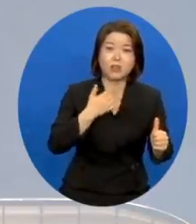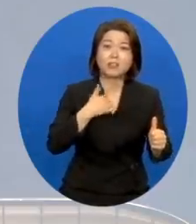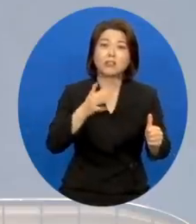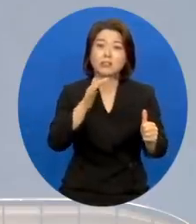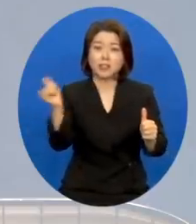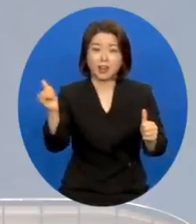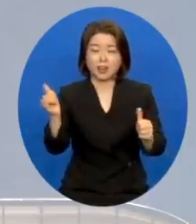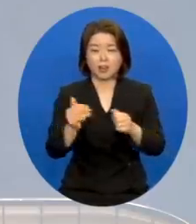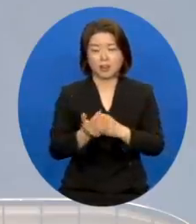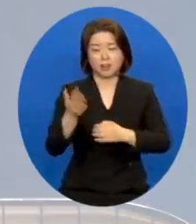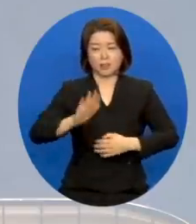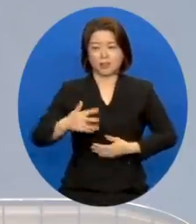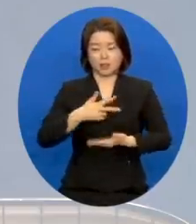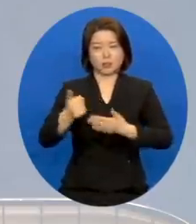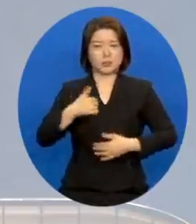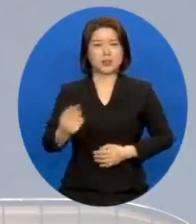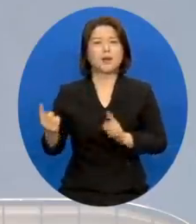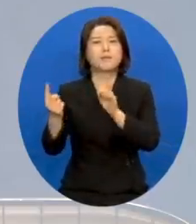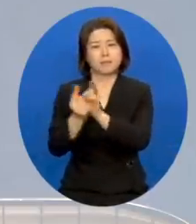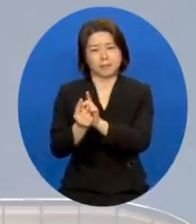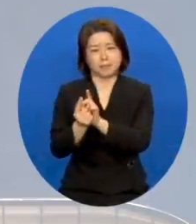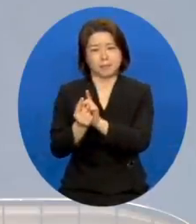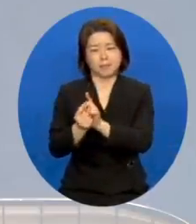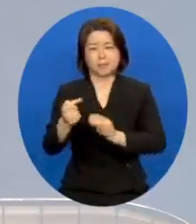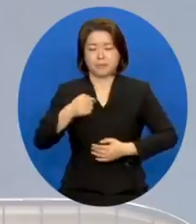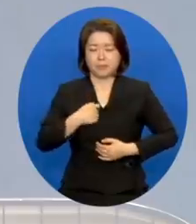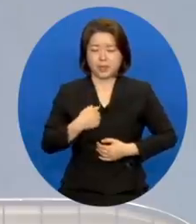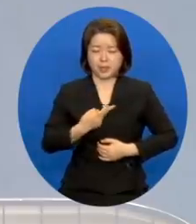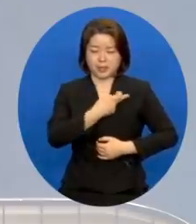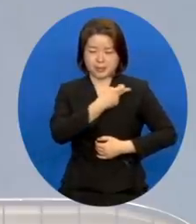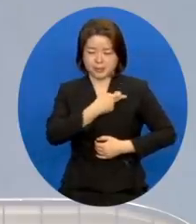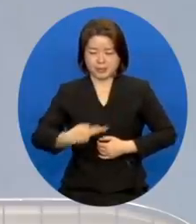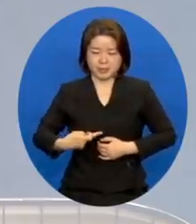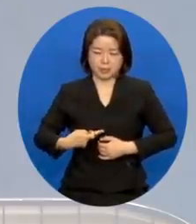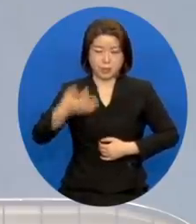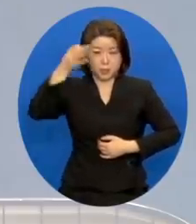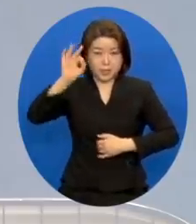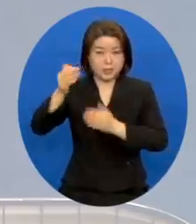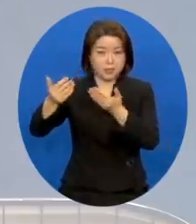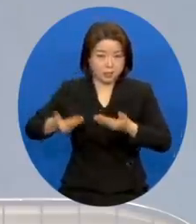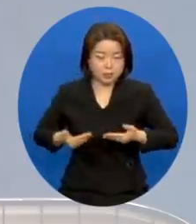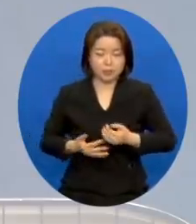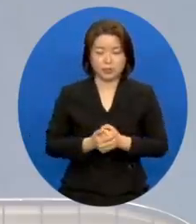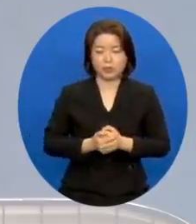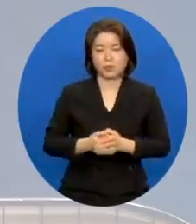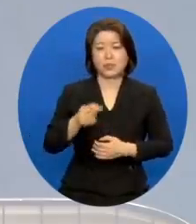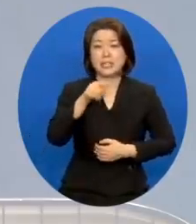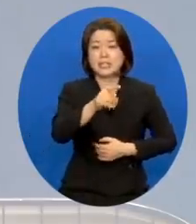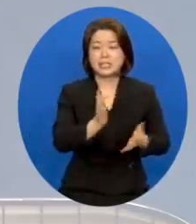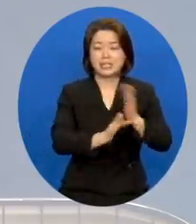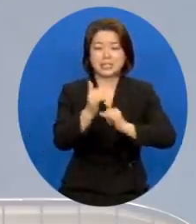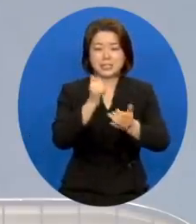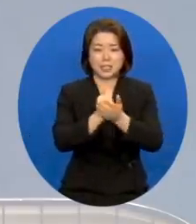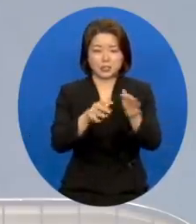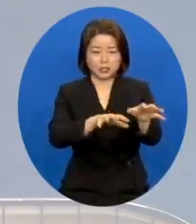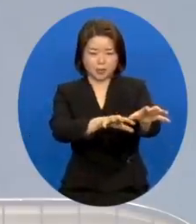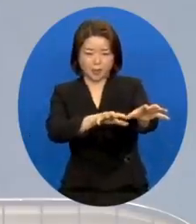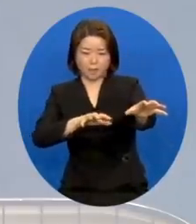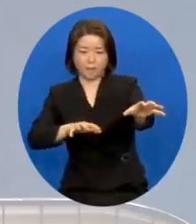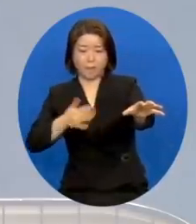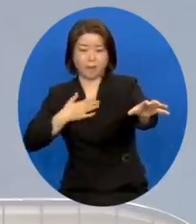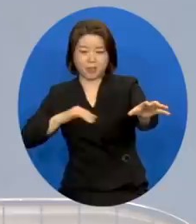주님의 나를 만나 주시고 그리고 나를 사도로 삼으시고 그리고 이 예수님의 개선 행렬에